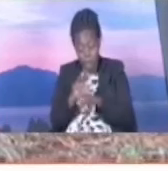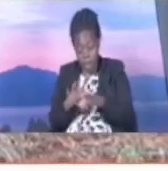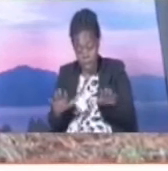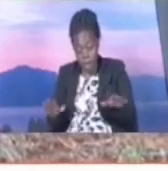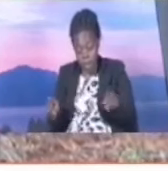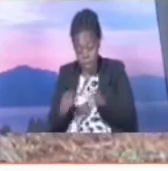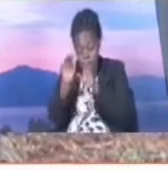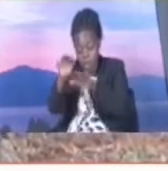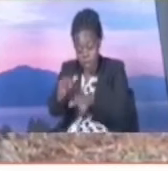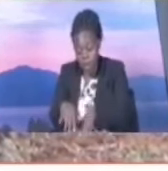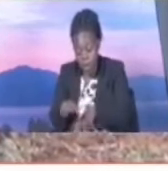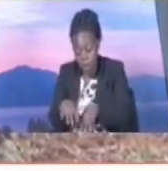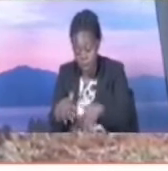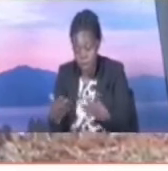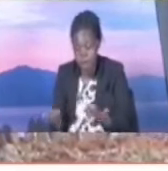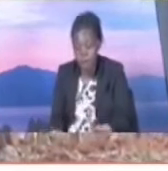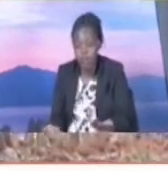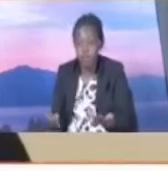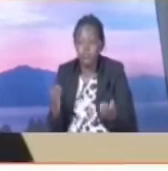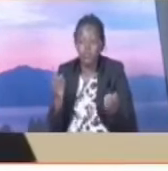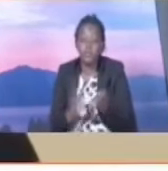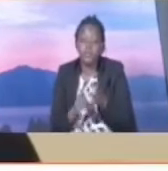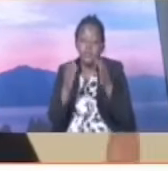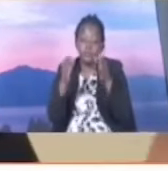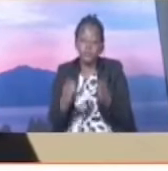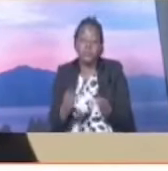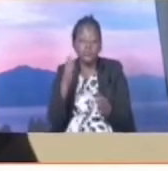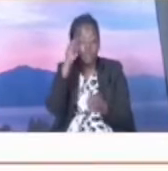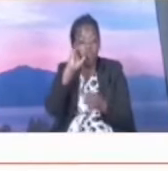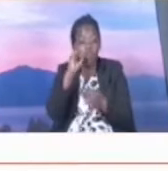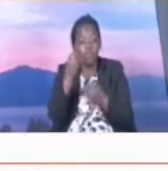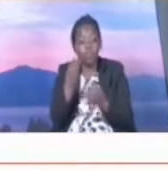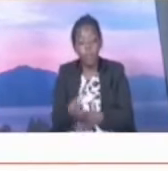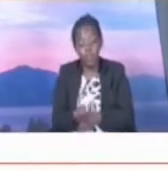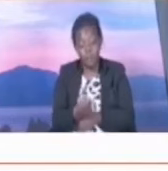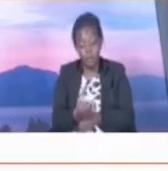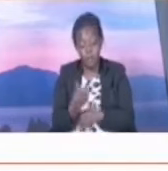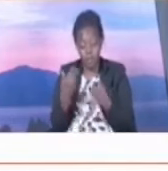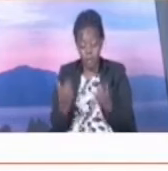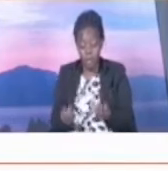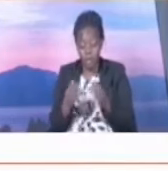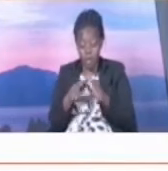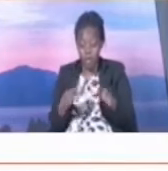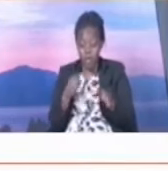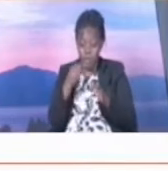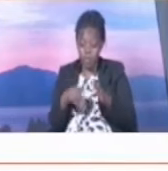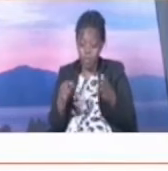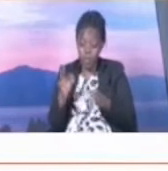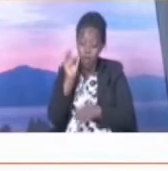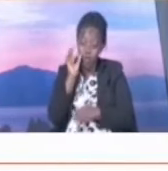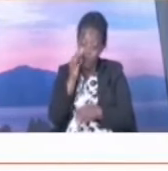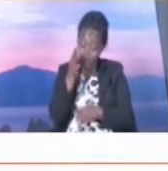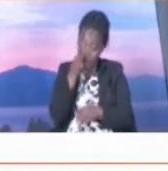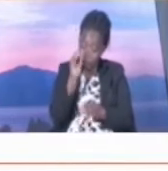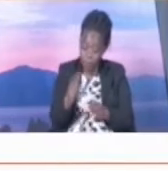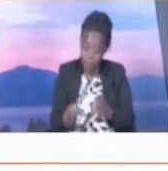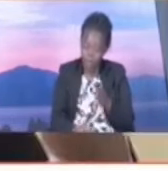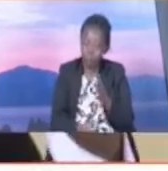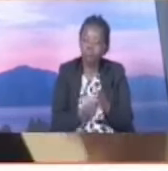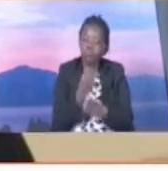ng'okulima okulonda emirimu ebivaamu ssente. Kati ng'ettaka erimuwulira tugamba nti mwanji terimba simba